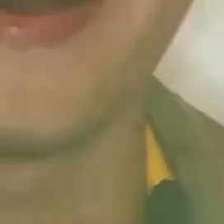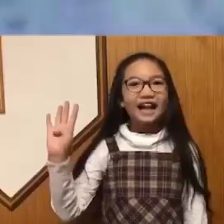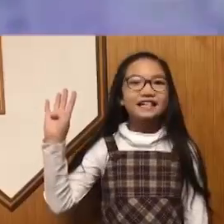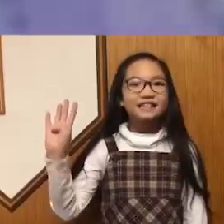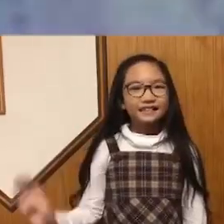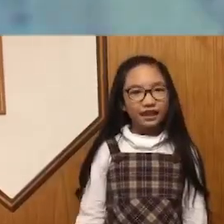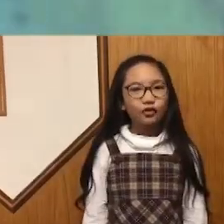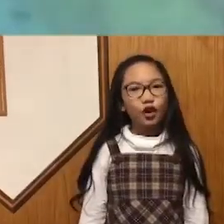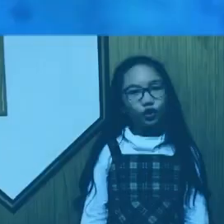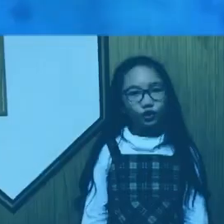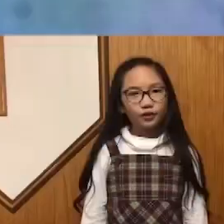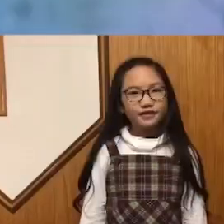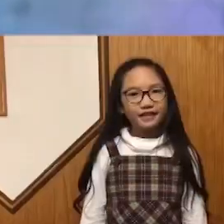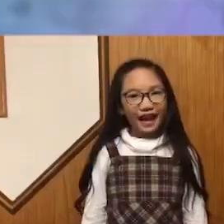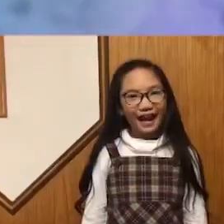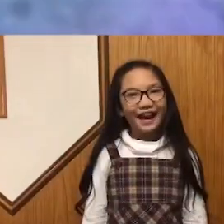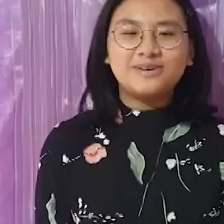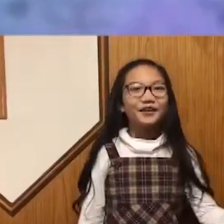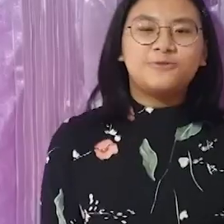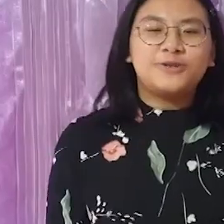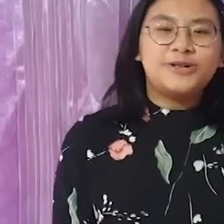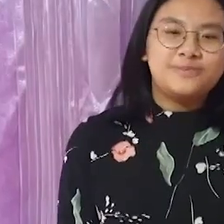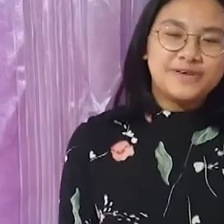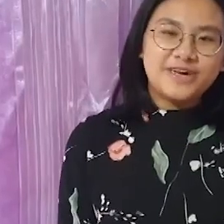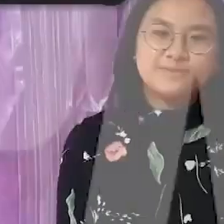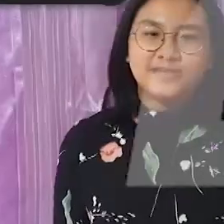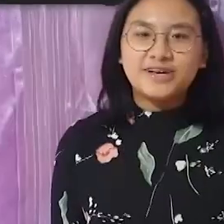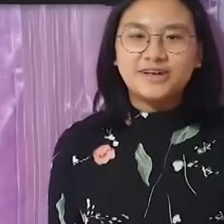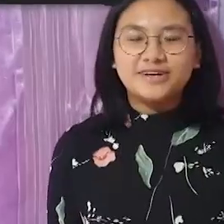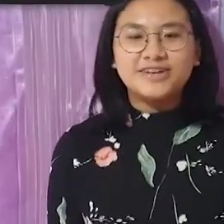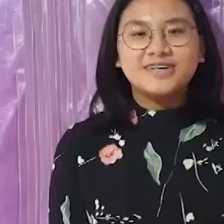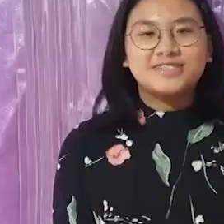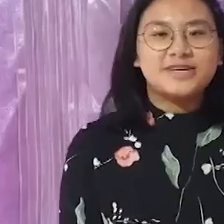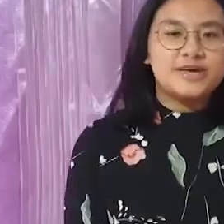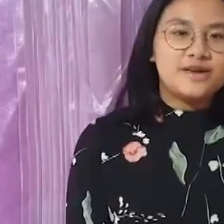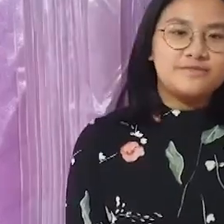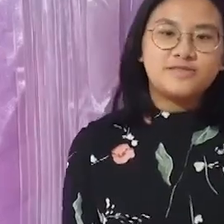na, CFO News na.